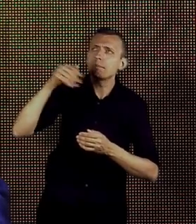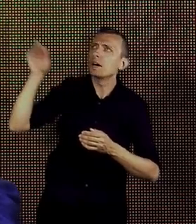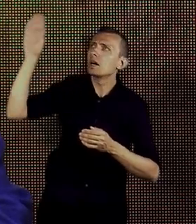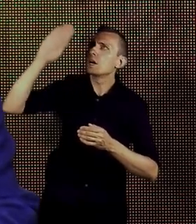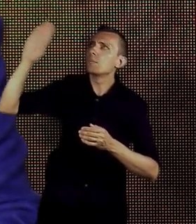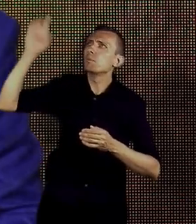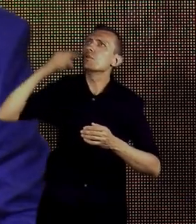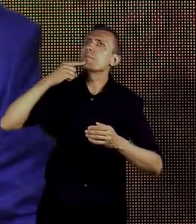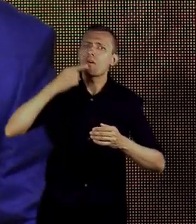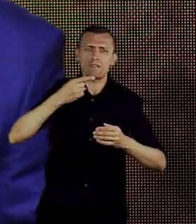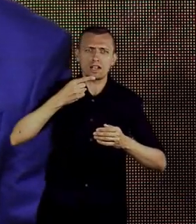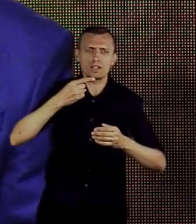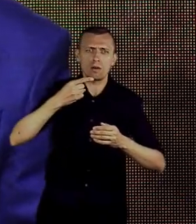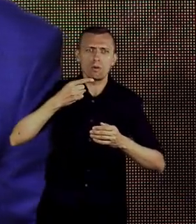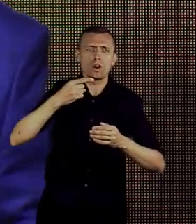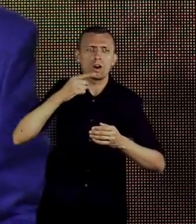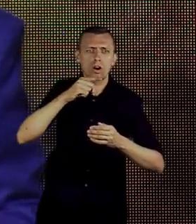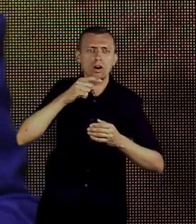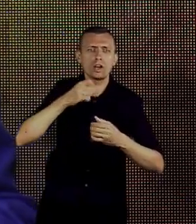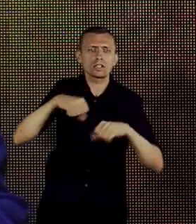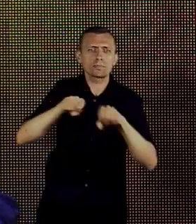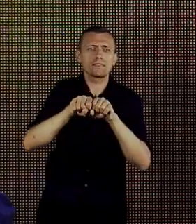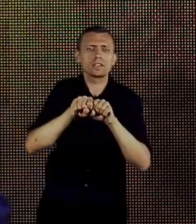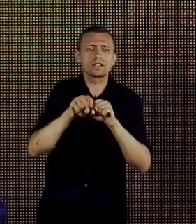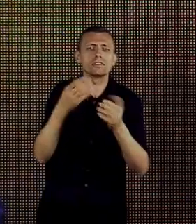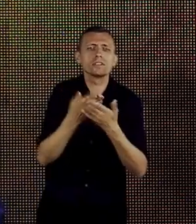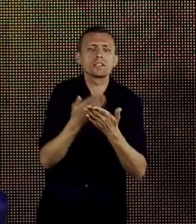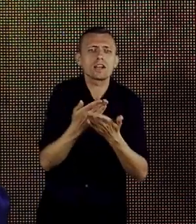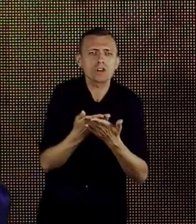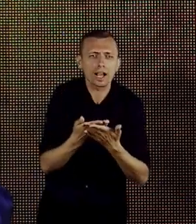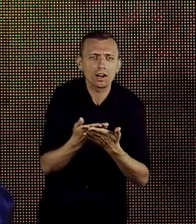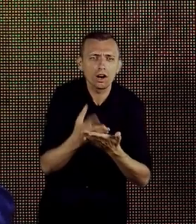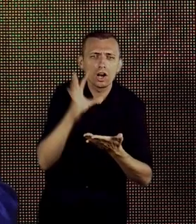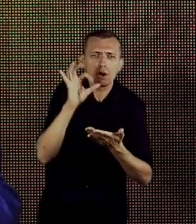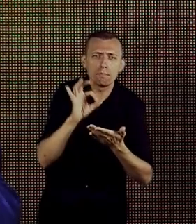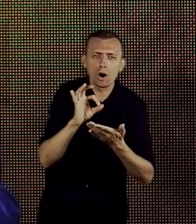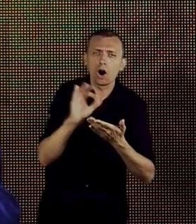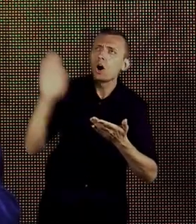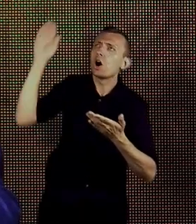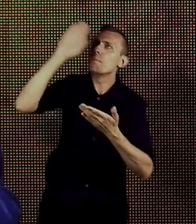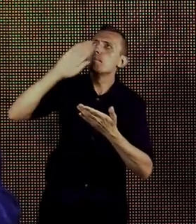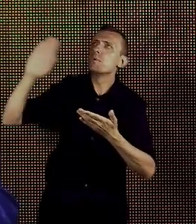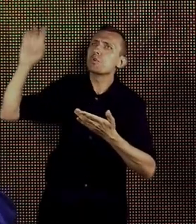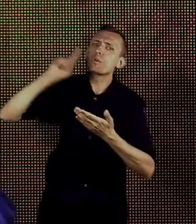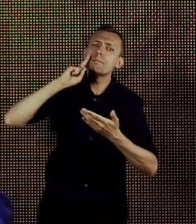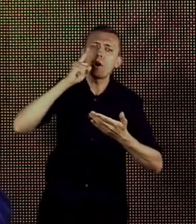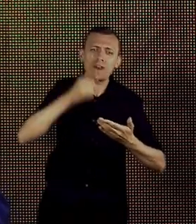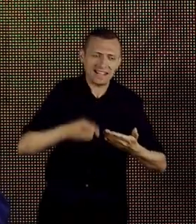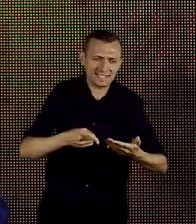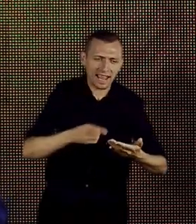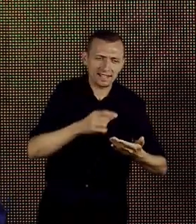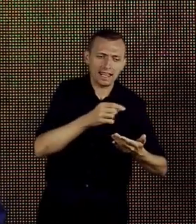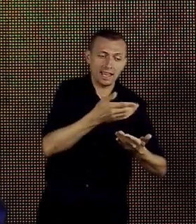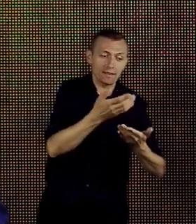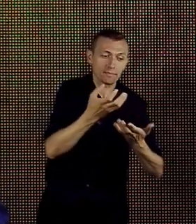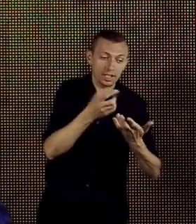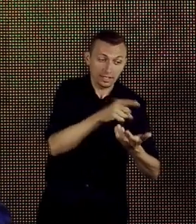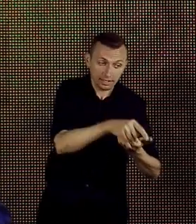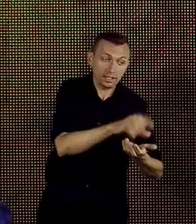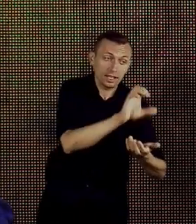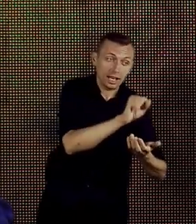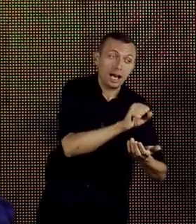nie z uwagi na posłuszne działanie, jakie podjął w odpowiedzi na Boże polecenie, by złożył mu w ofierze swojego syna